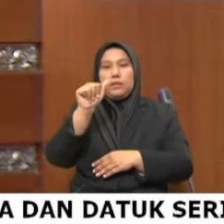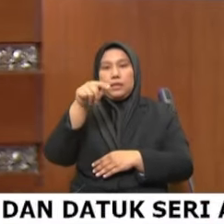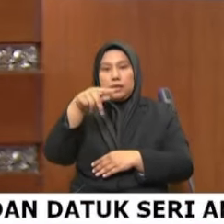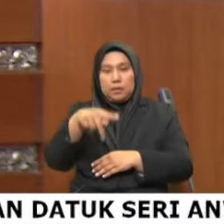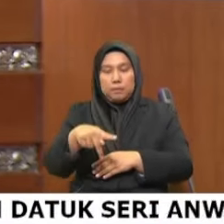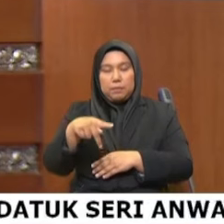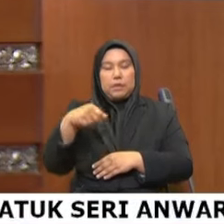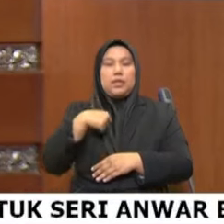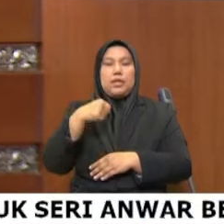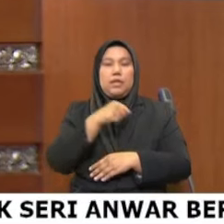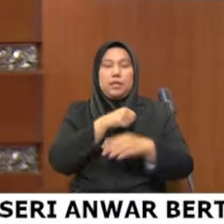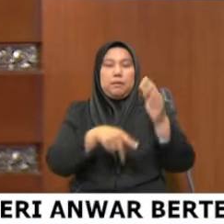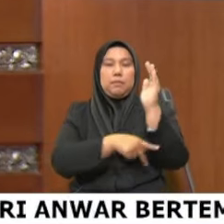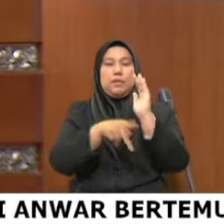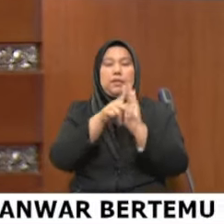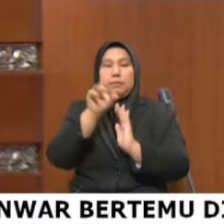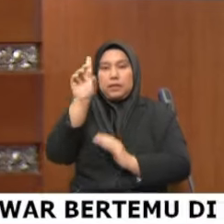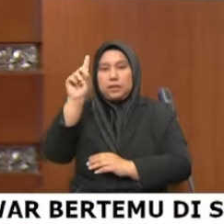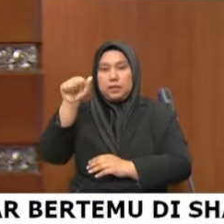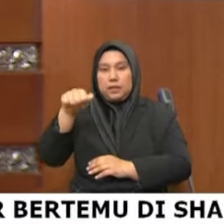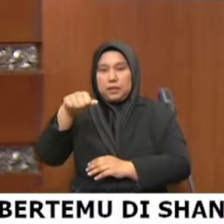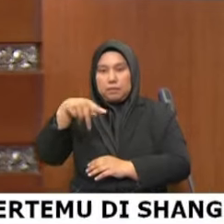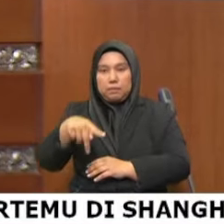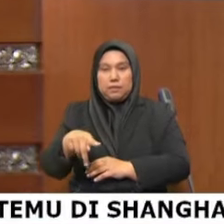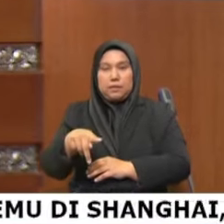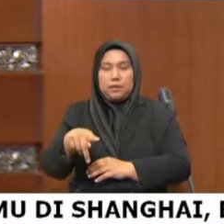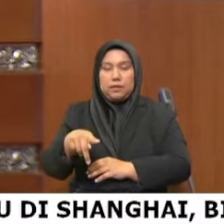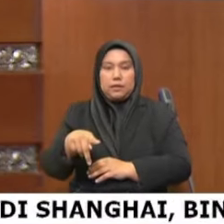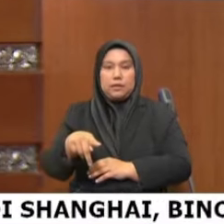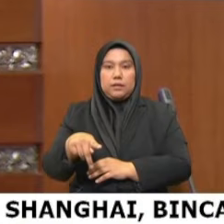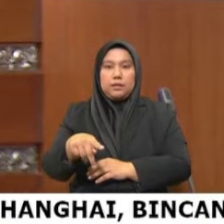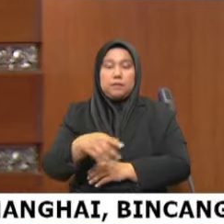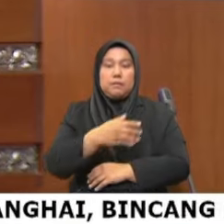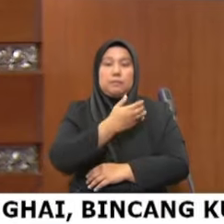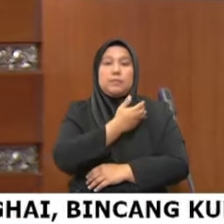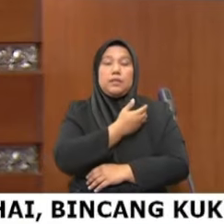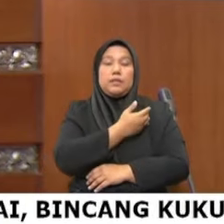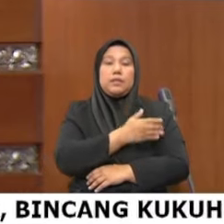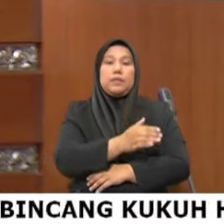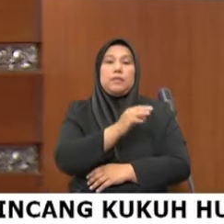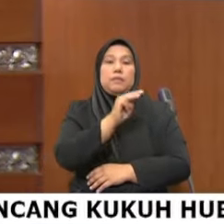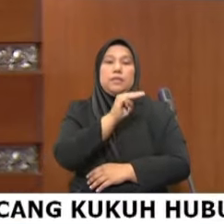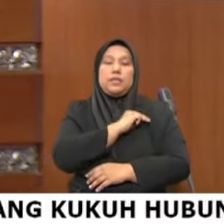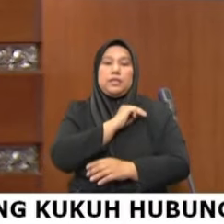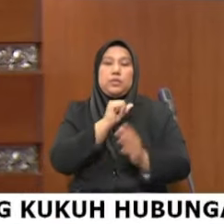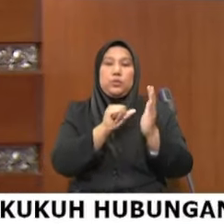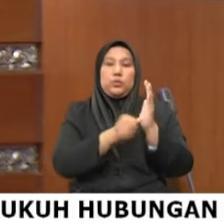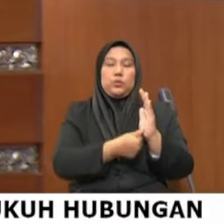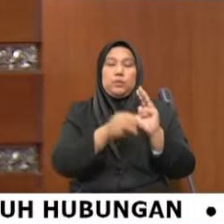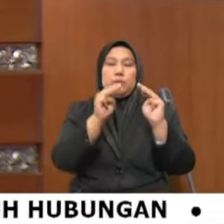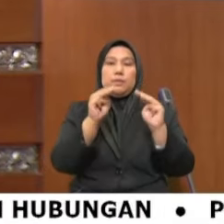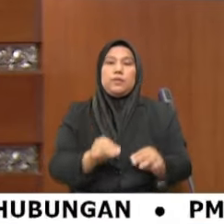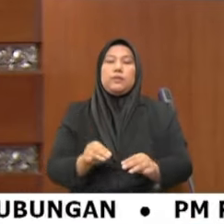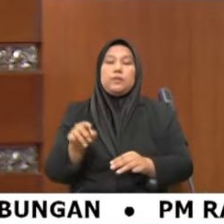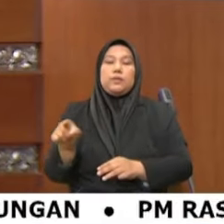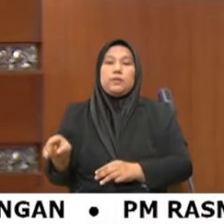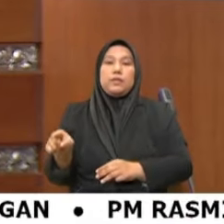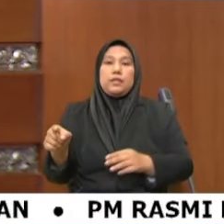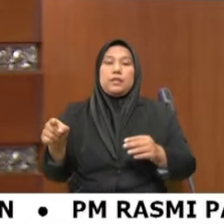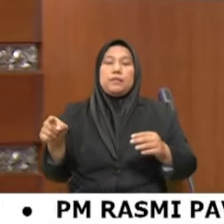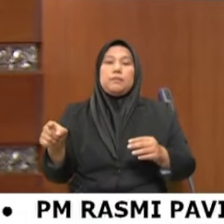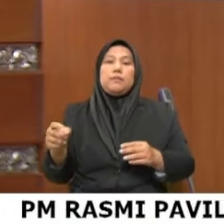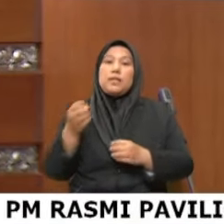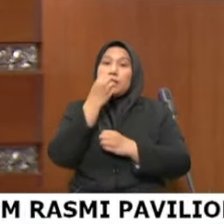DAP dan kononnya seorang bekas Menteri Sumber Manusia dengan dakwaan bahawa